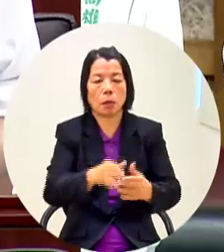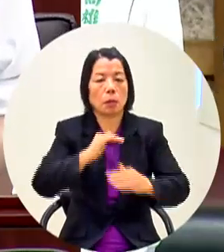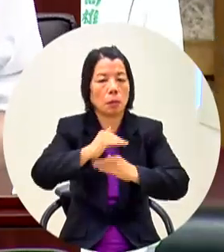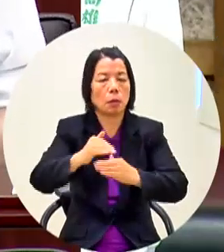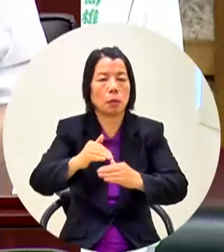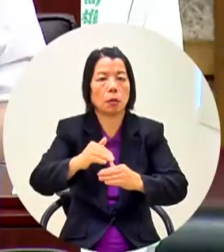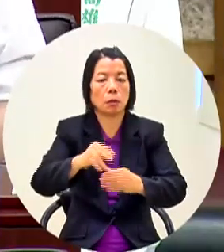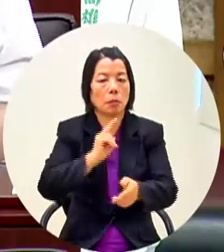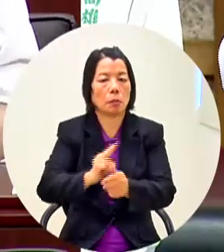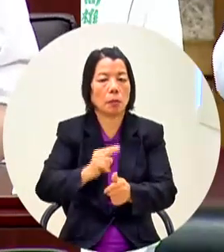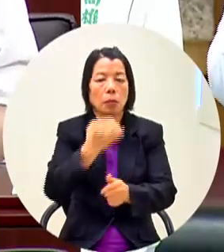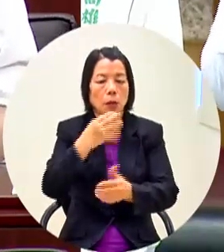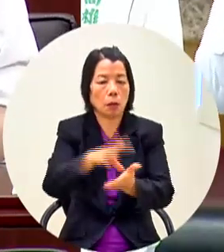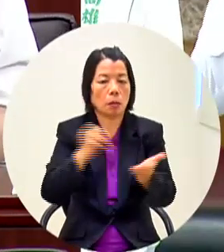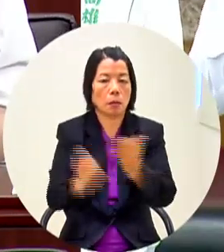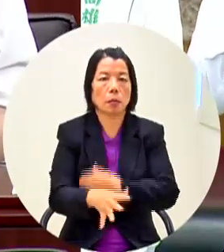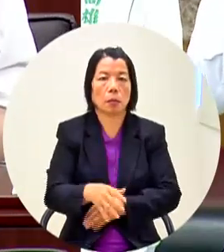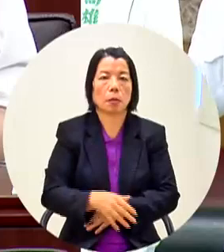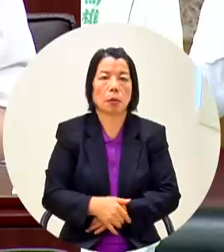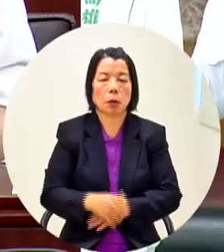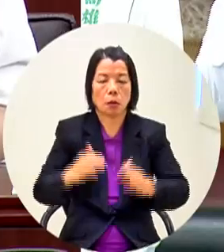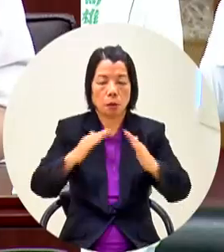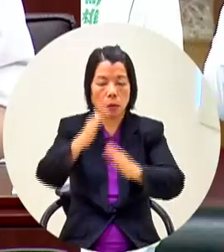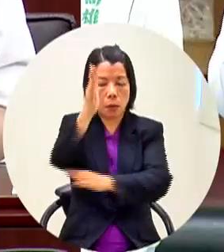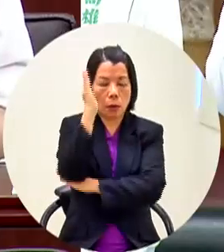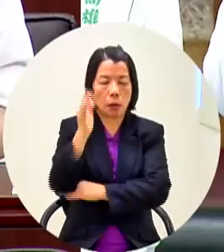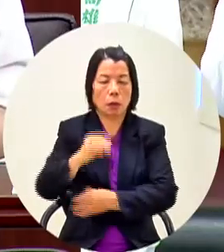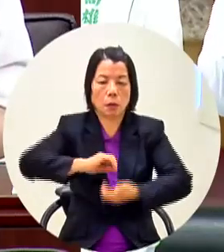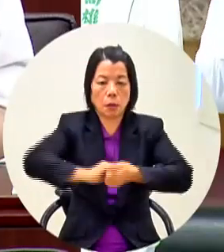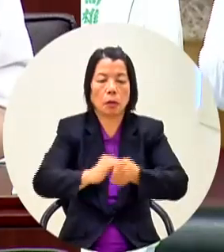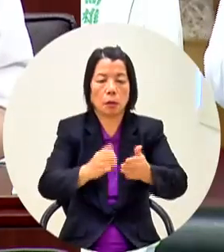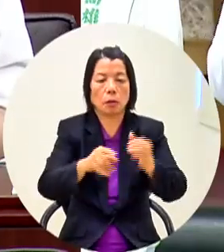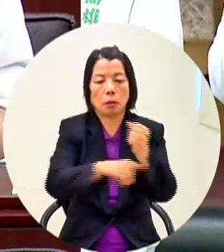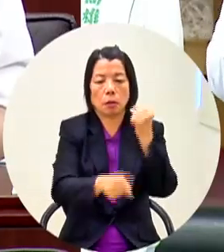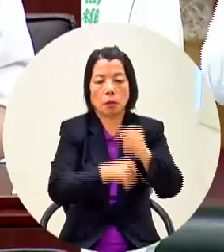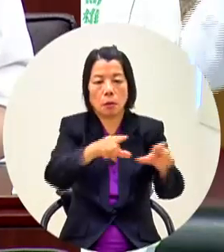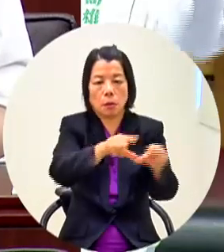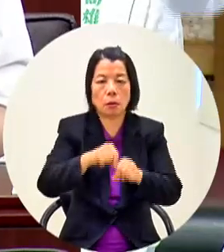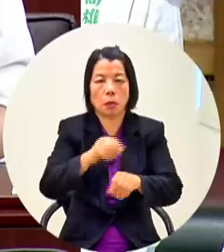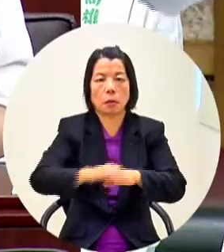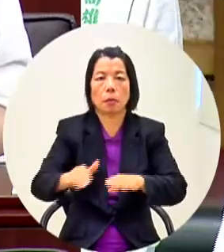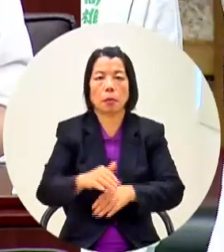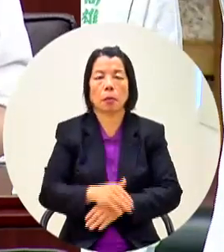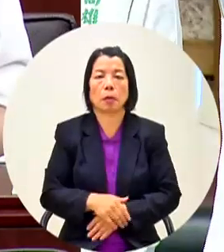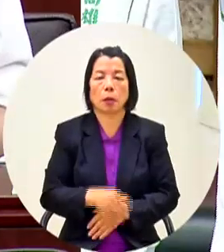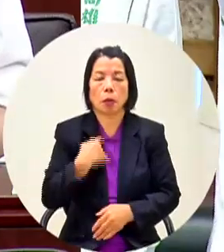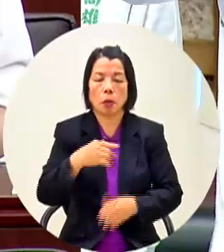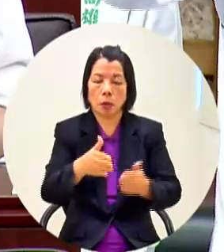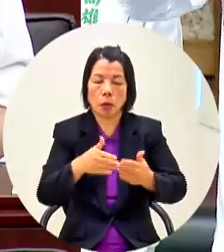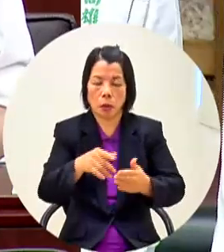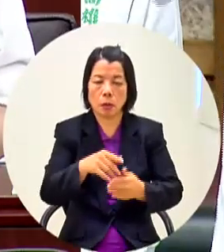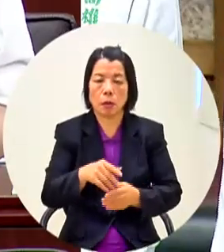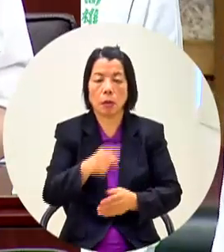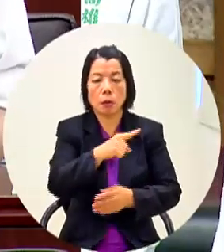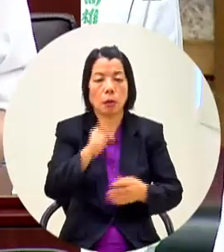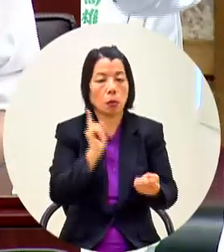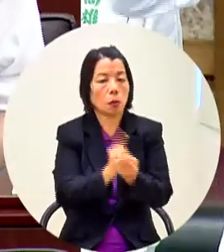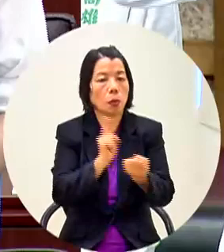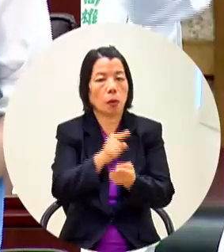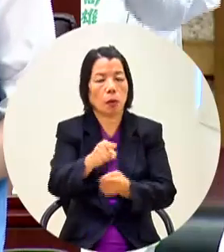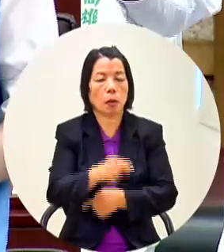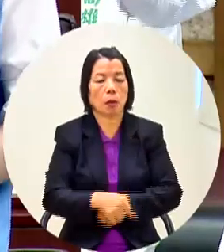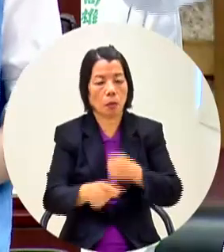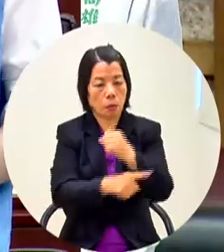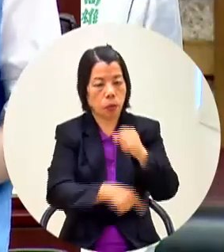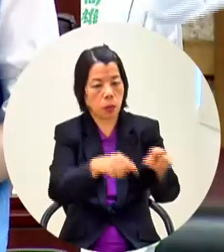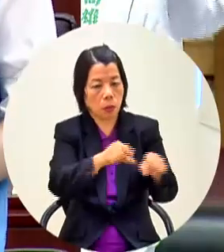可不可以当场同意？ 市府一切的作为一定是依法。敬请民进党， 我跟你要求的不是没有违反法律，是要求你依法没有错。